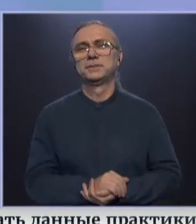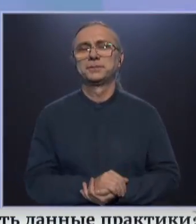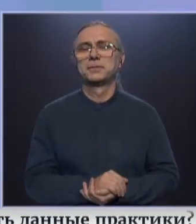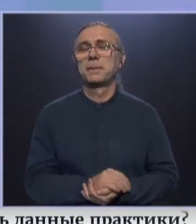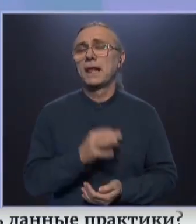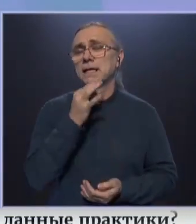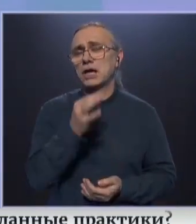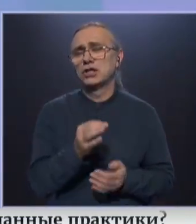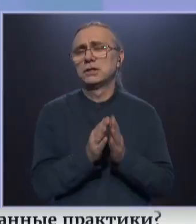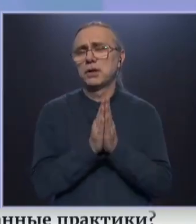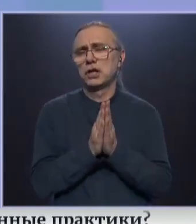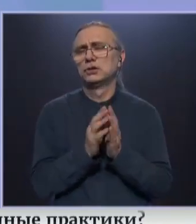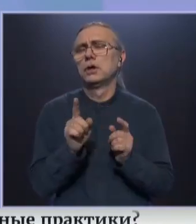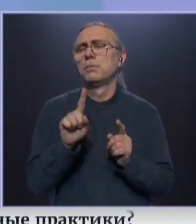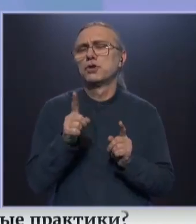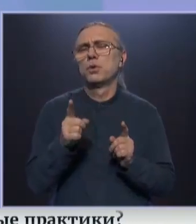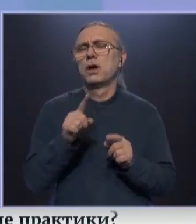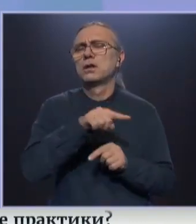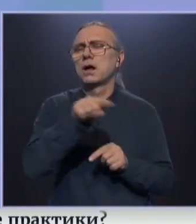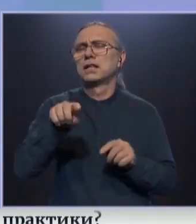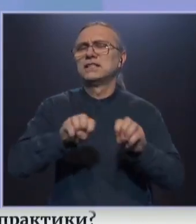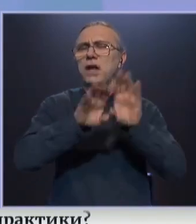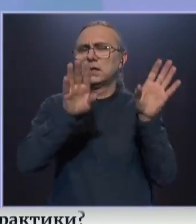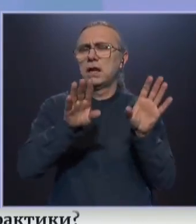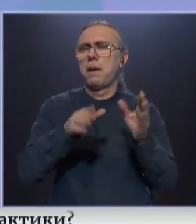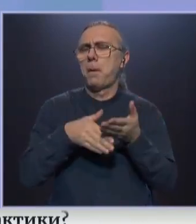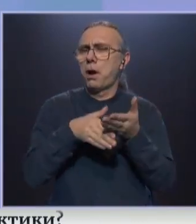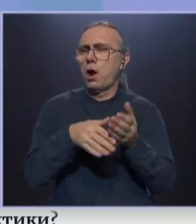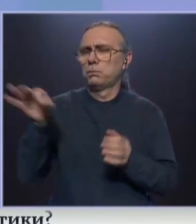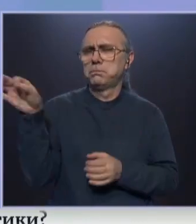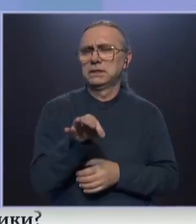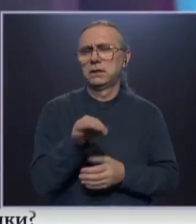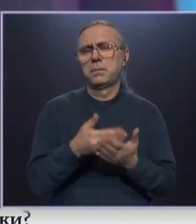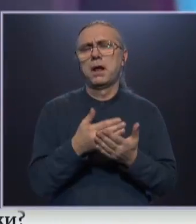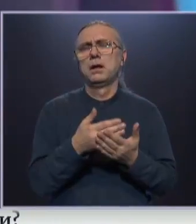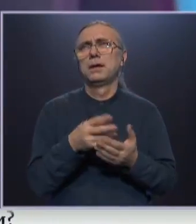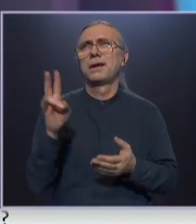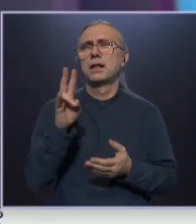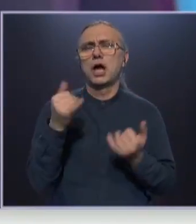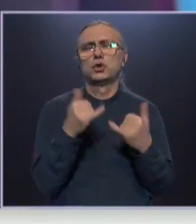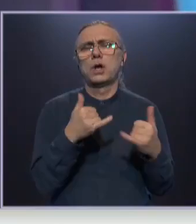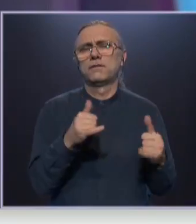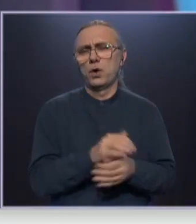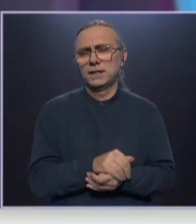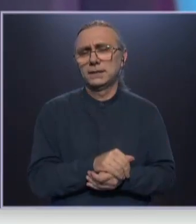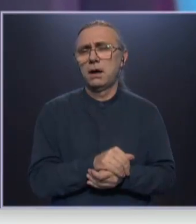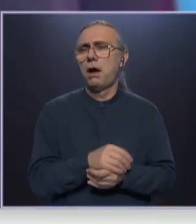Скажите, пожалуйста, почему некоторые святые помогают очень быстро, например, Николай Чудотворец, а некоторым молишься, молишься, а они будто не